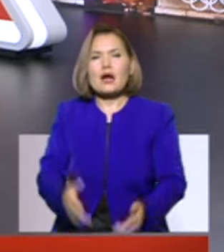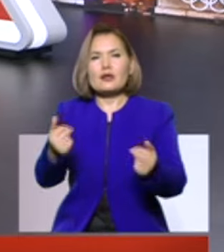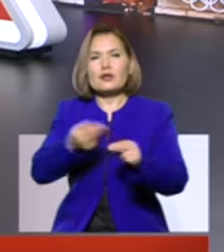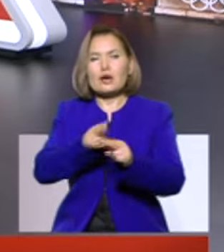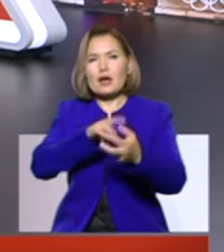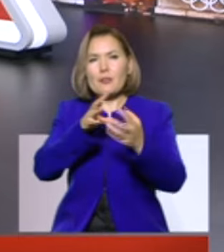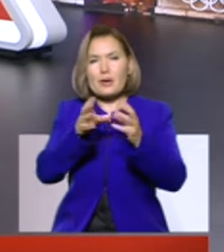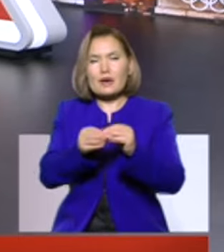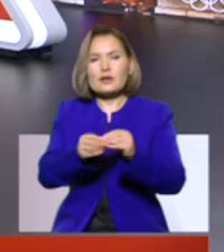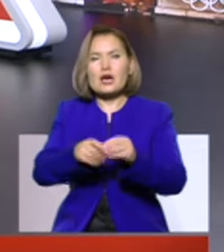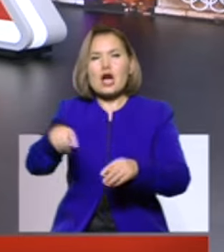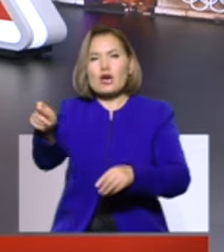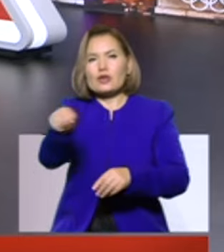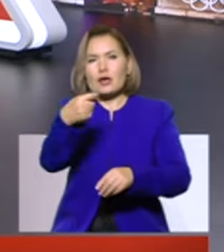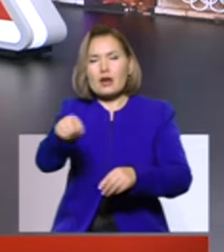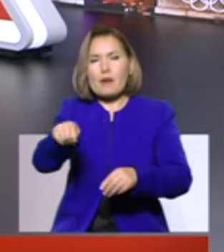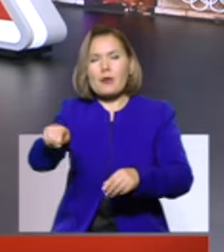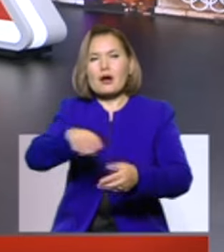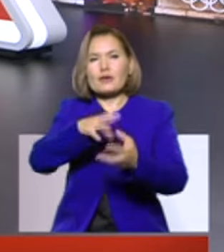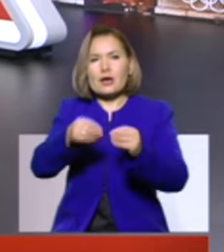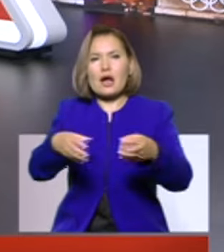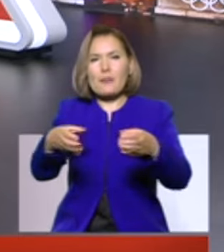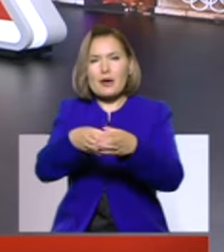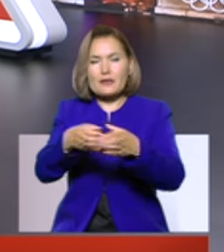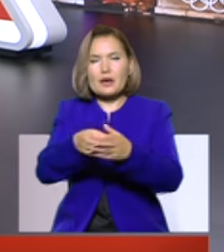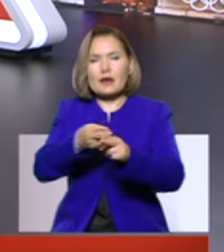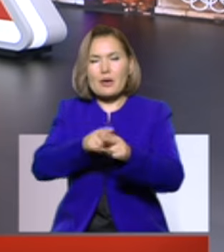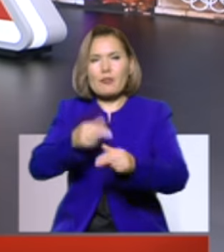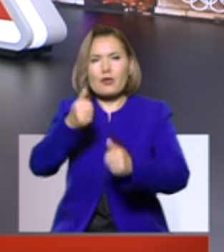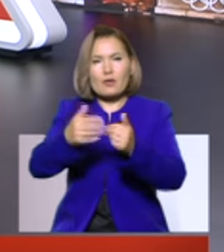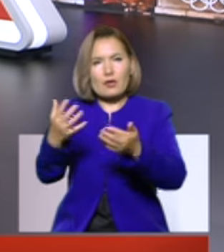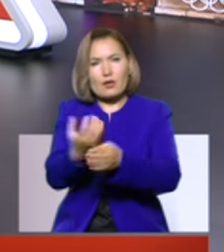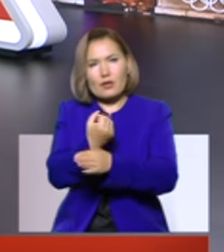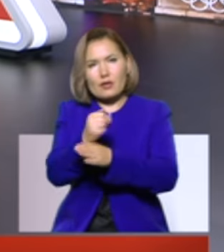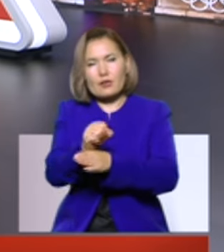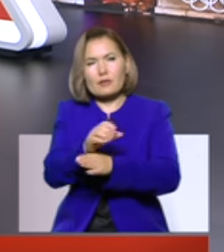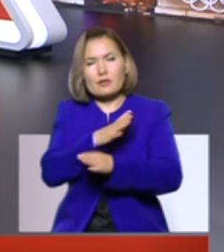Нұрсұлтан, түсінікті. Ал семсерлесуден жерлестеріміздің аяқ алысы қалай?